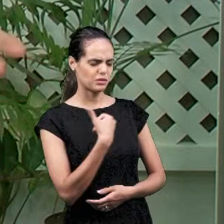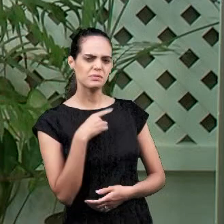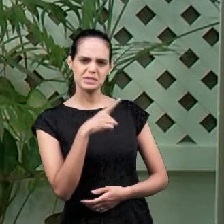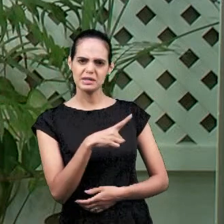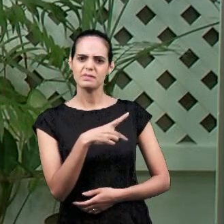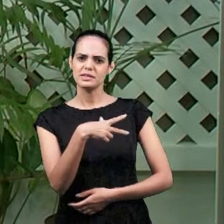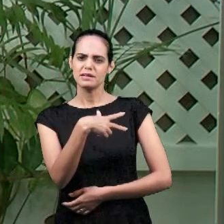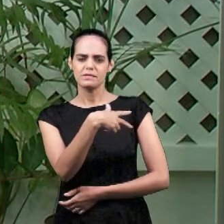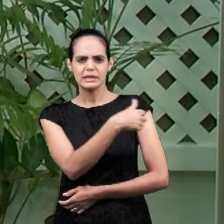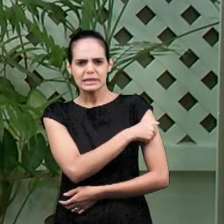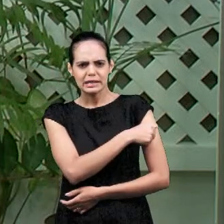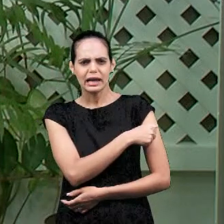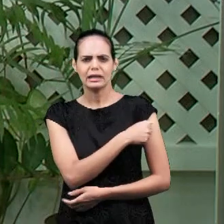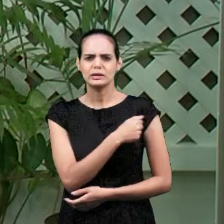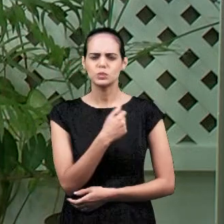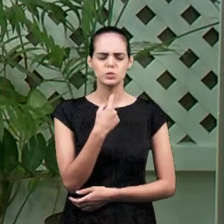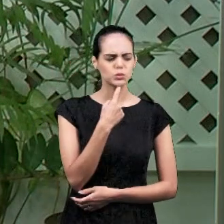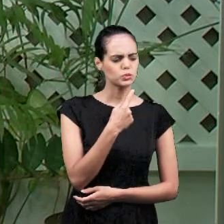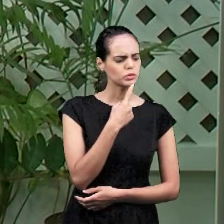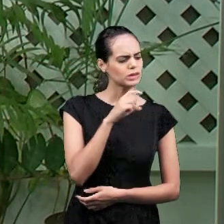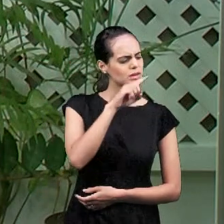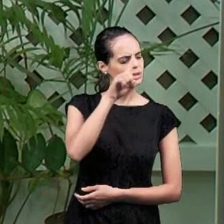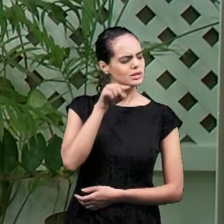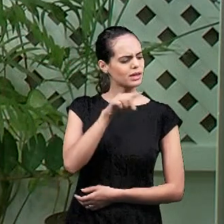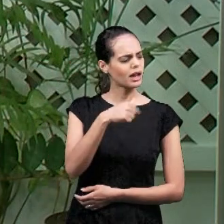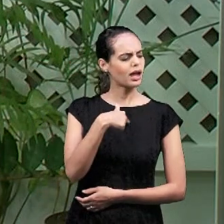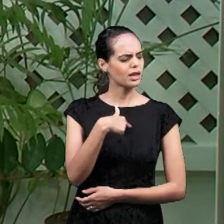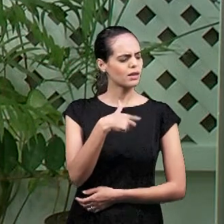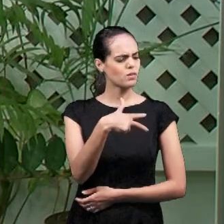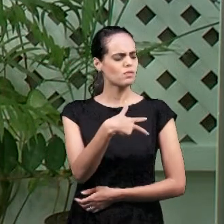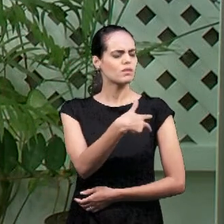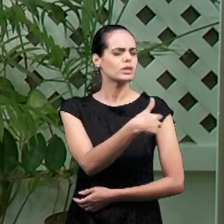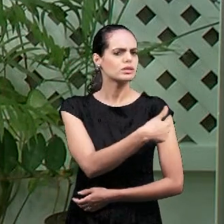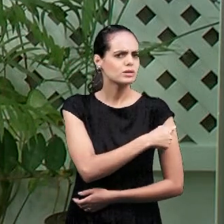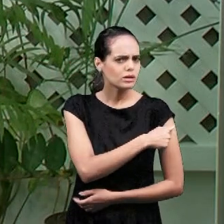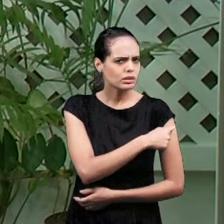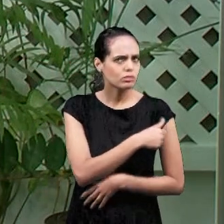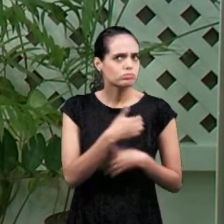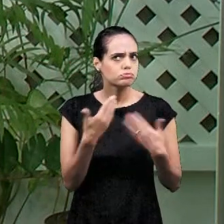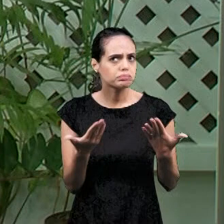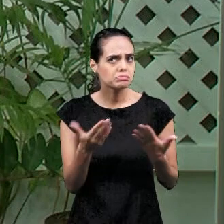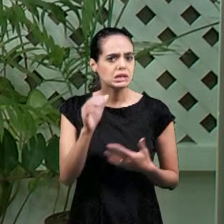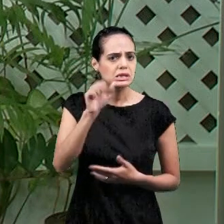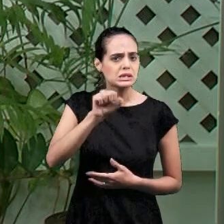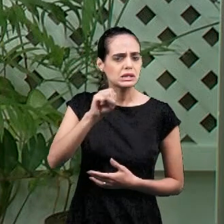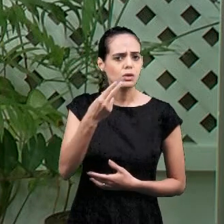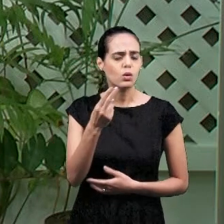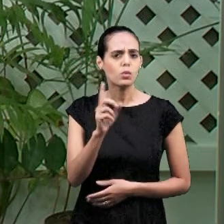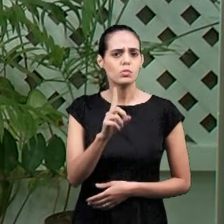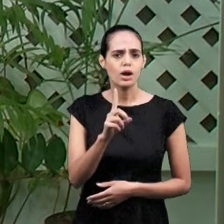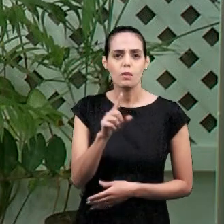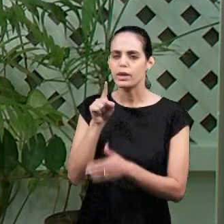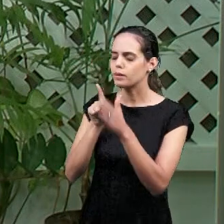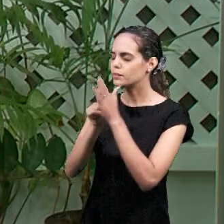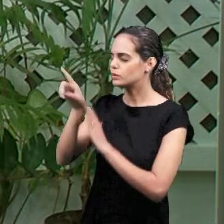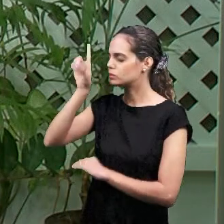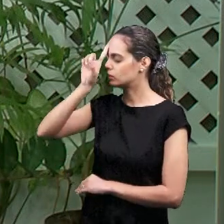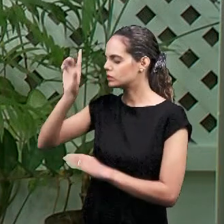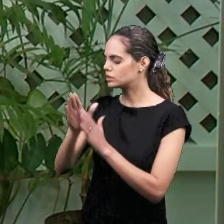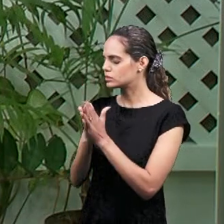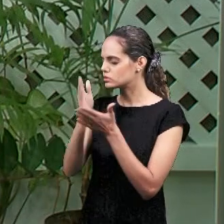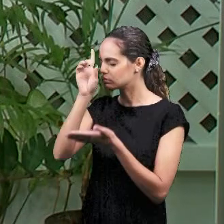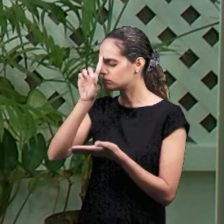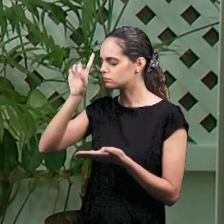qui est allée pour être vaccinée et quelqu'un est allé dire non, mais tu vas te faire vacciner. Elle était en